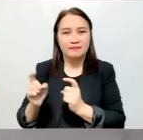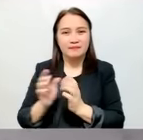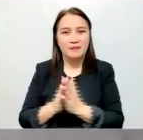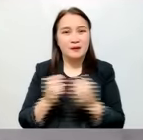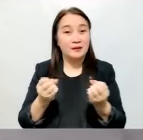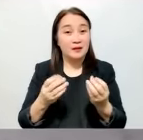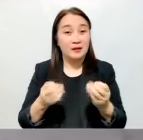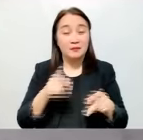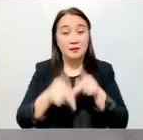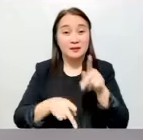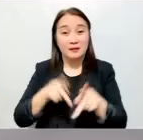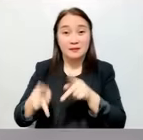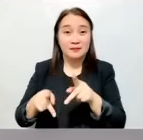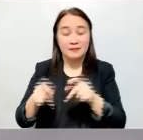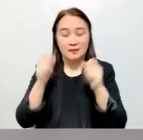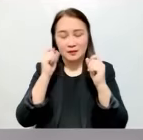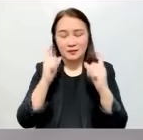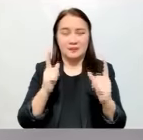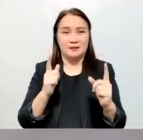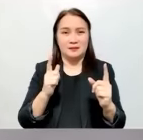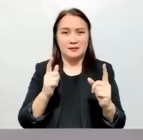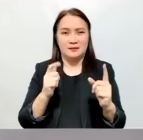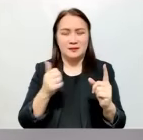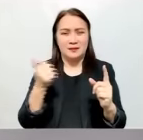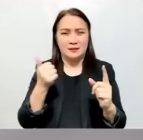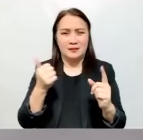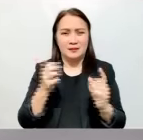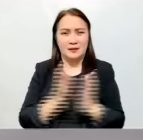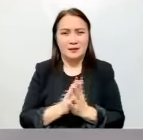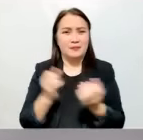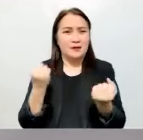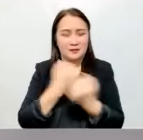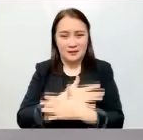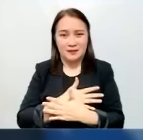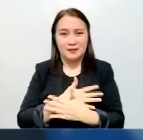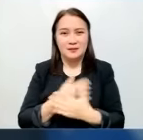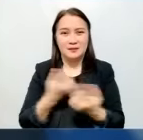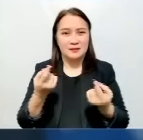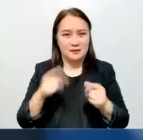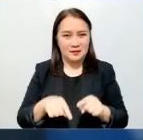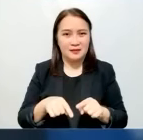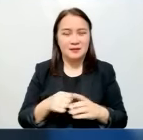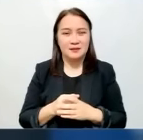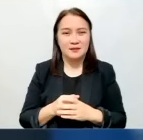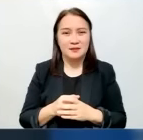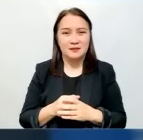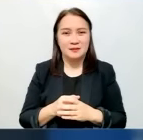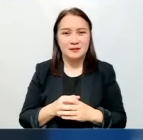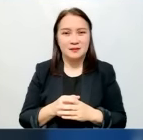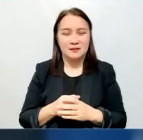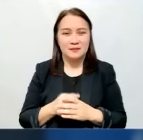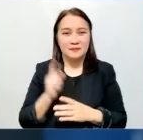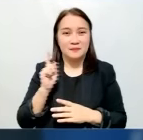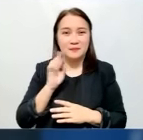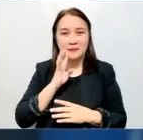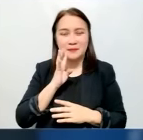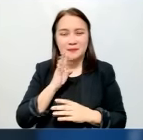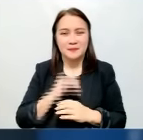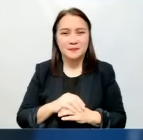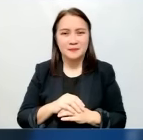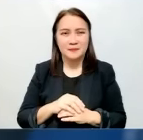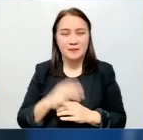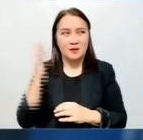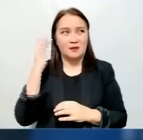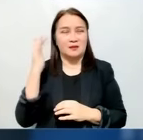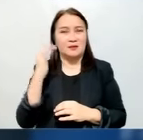lugar ang nagulat. Ang iba naman, matinding takot ang naramdaman sa nangyari. Pagkarinig ko po nung putok, nagulat po